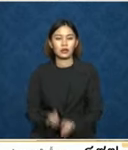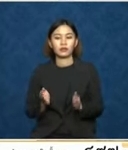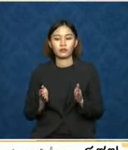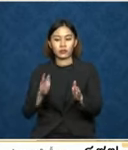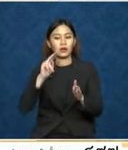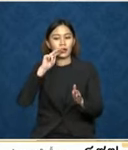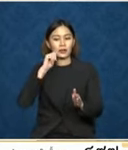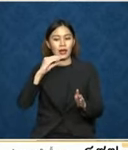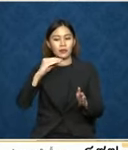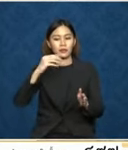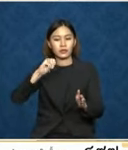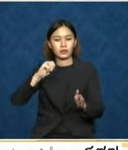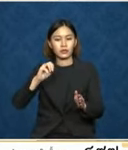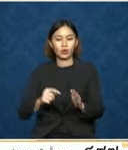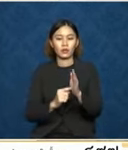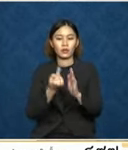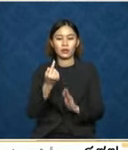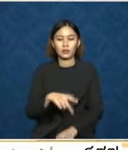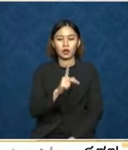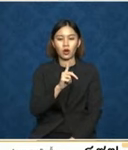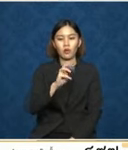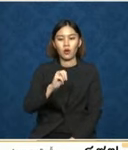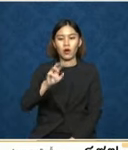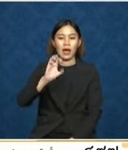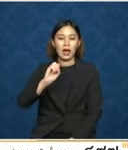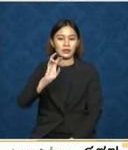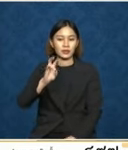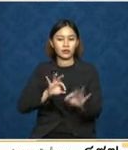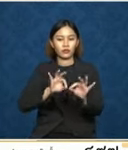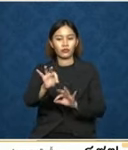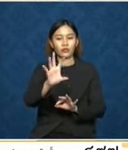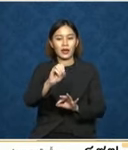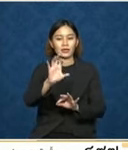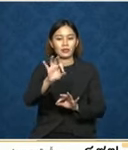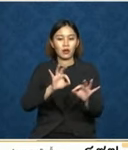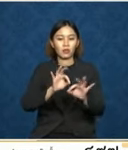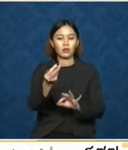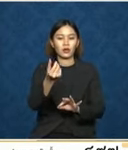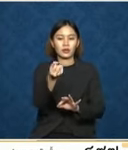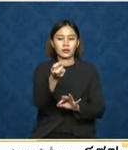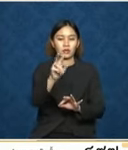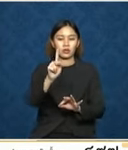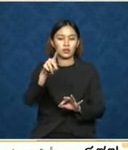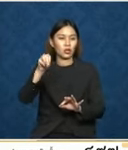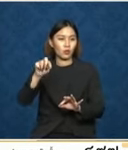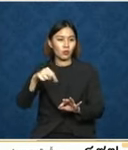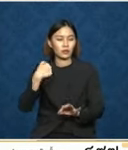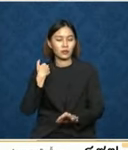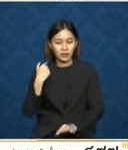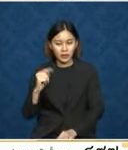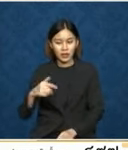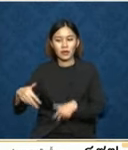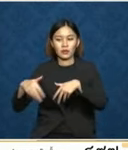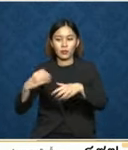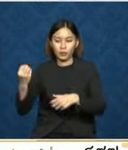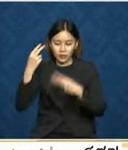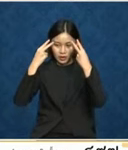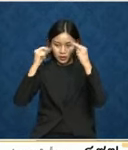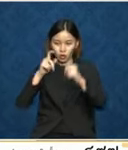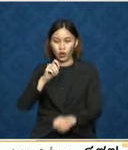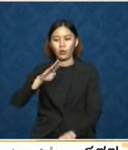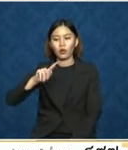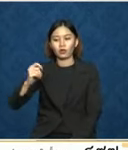มั่งตั้งแต่กิล 57 5-59เป็นระยะทาง 12กลดิฉันได้รับคร้องเรียนจากนายก